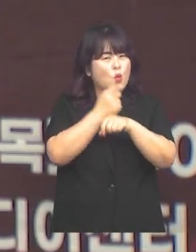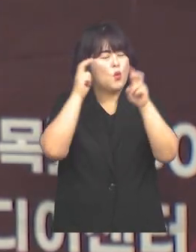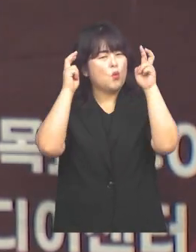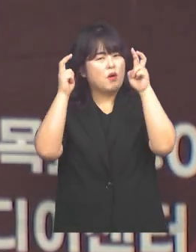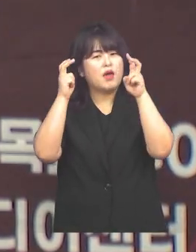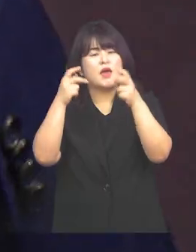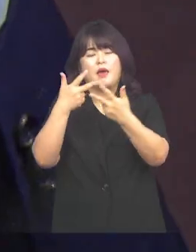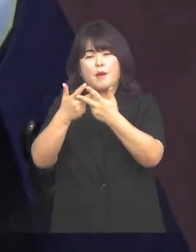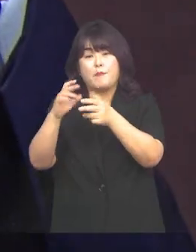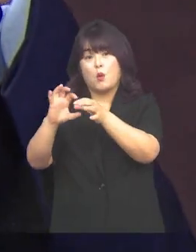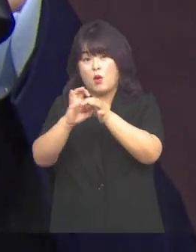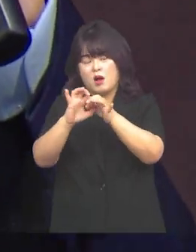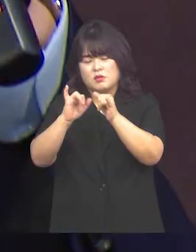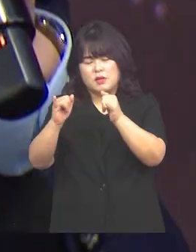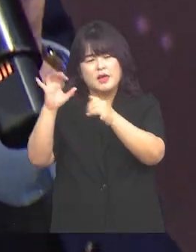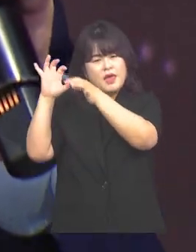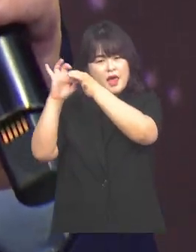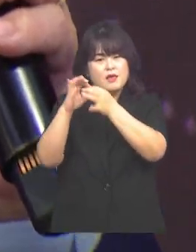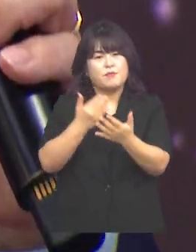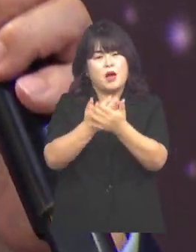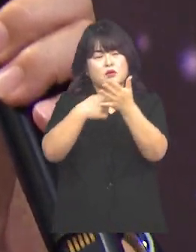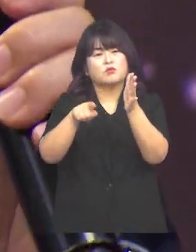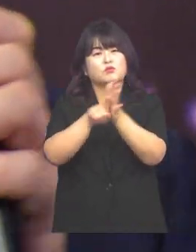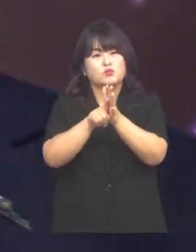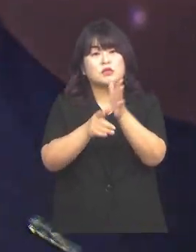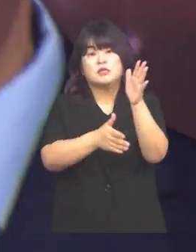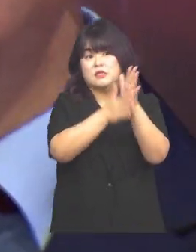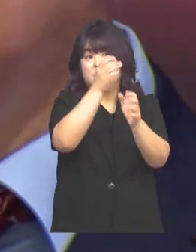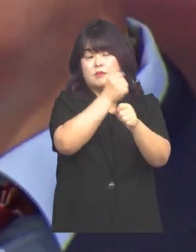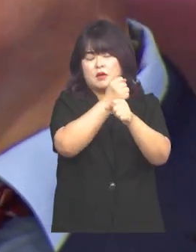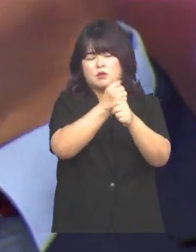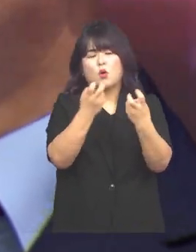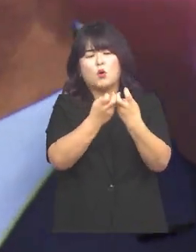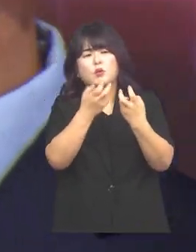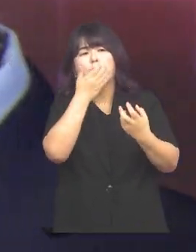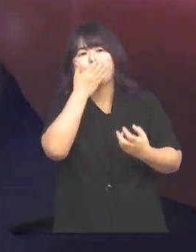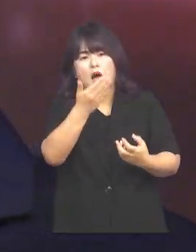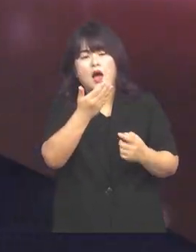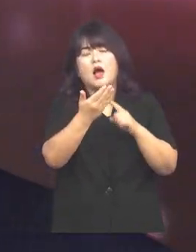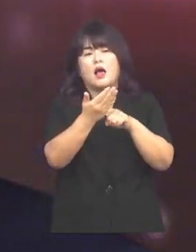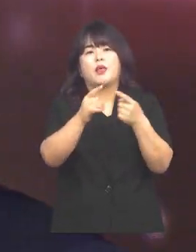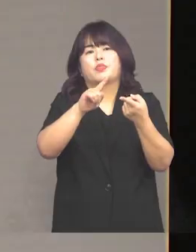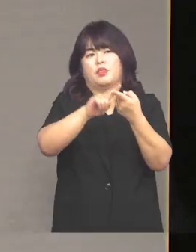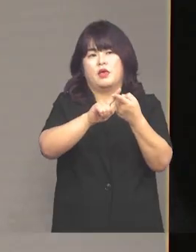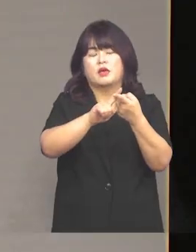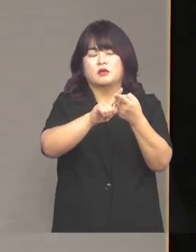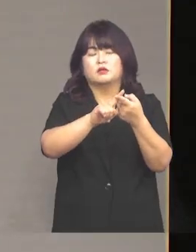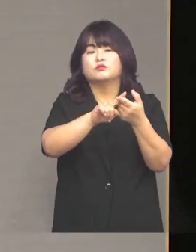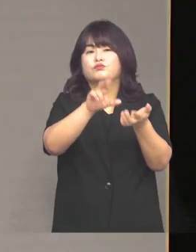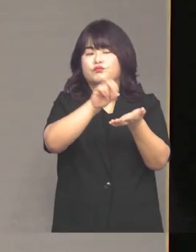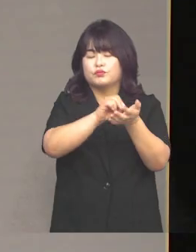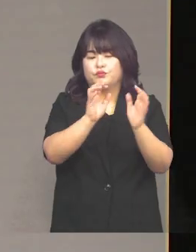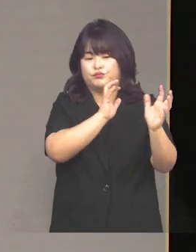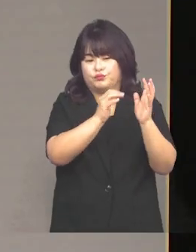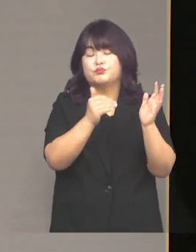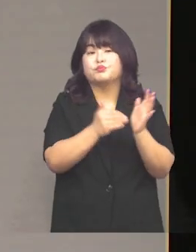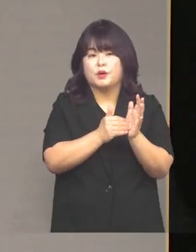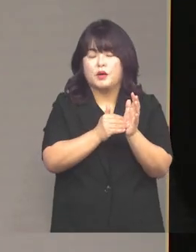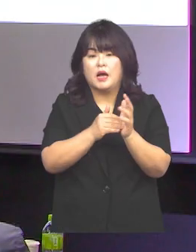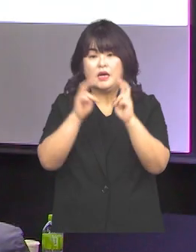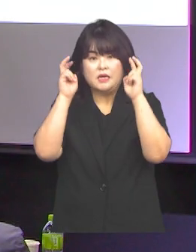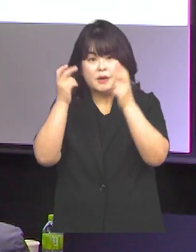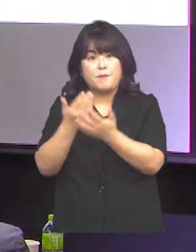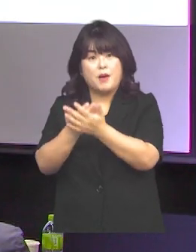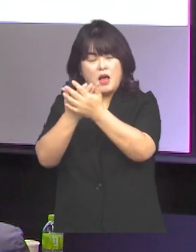기업, 협회 관계자들은 지속 성장하는 반도체 도시 어떻게 가능한가를 주제로 토론을 진행해